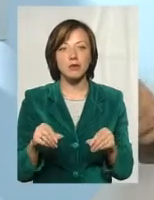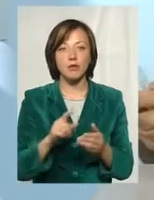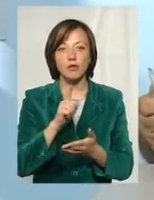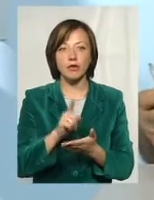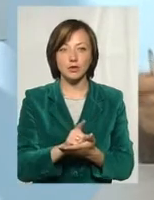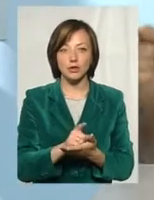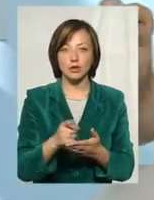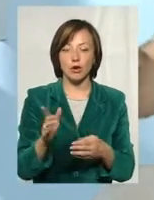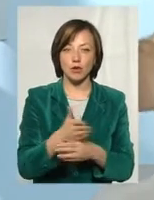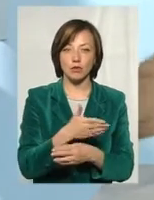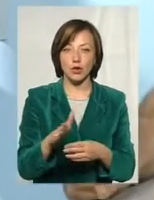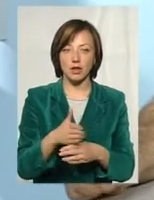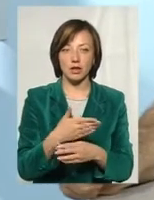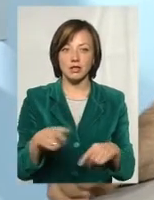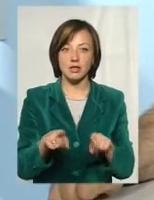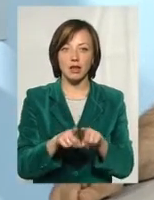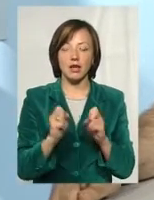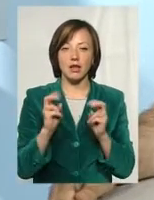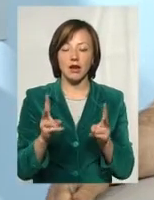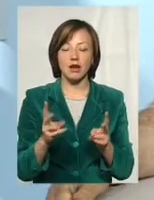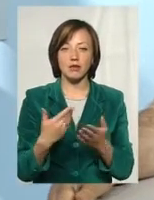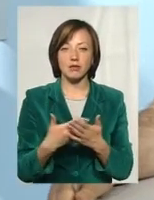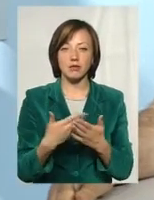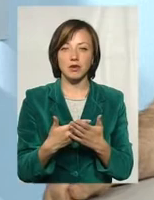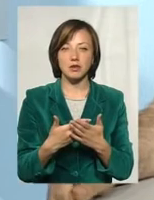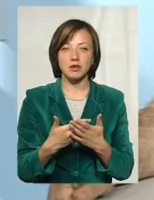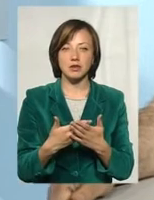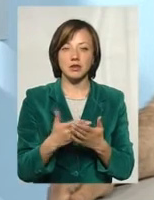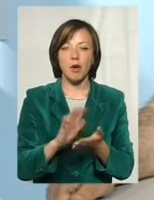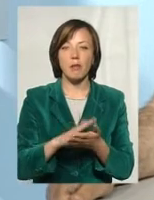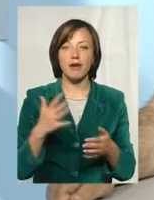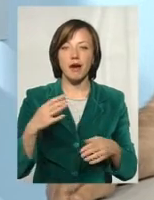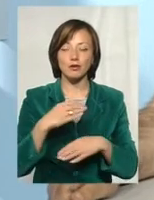повинна нею розпорядитися. Так як у «Брильянтовій руці»,